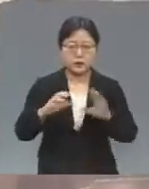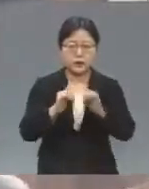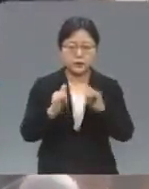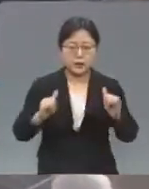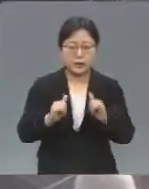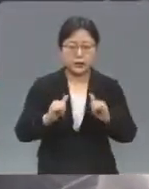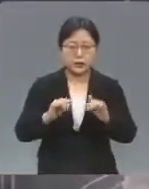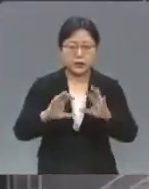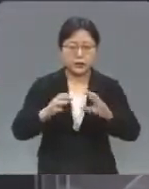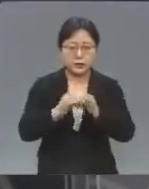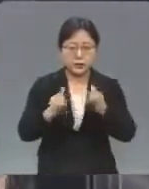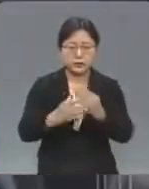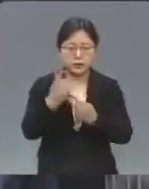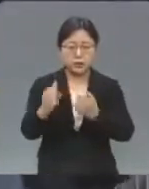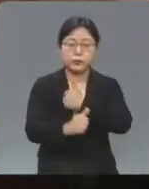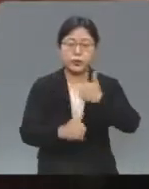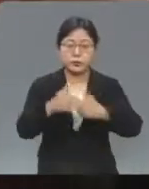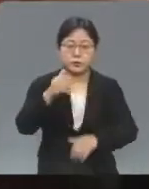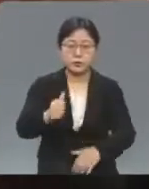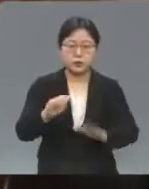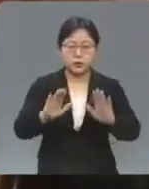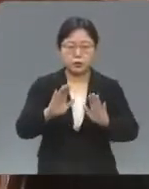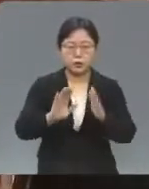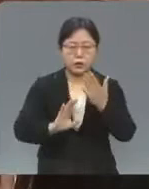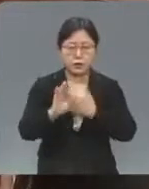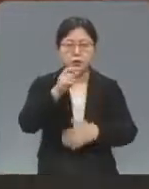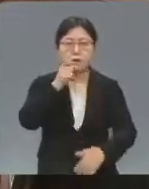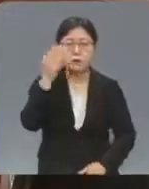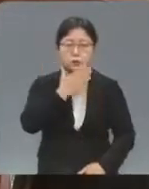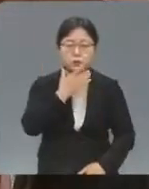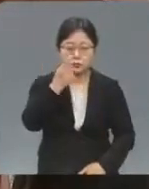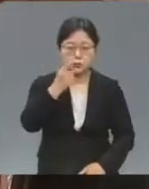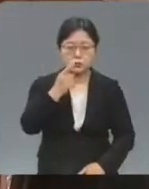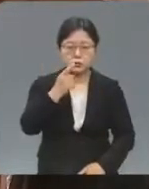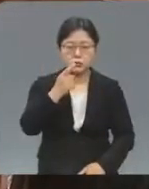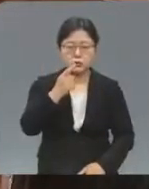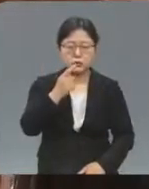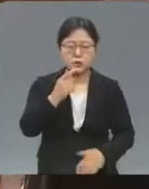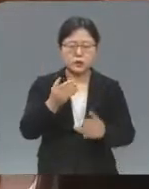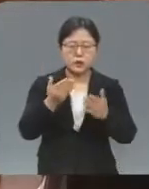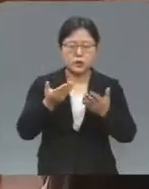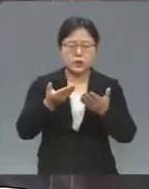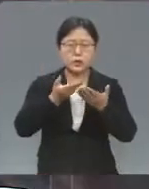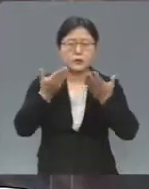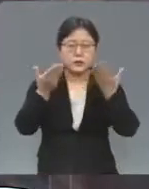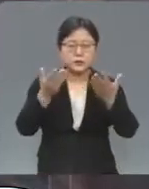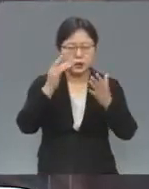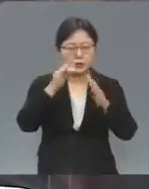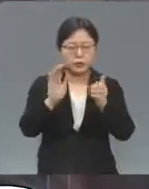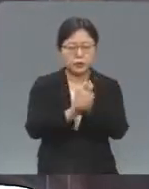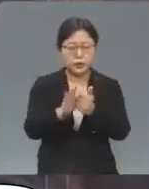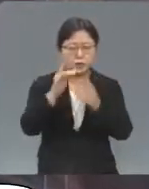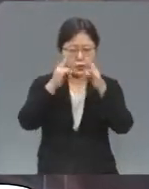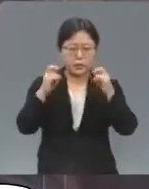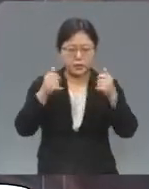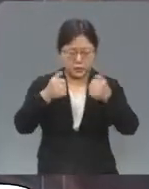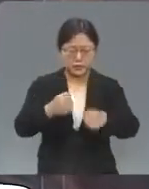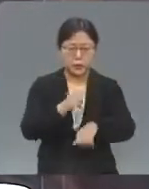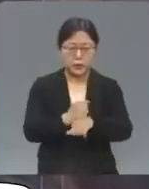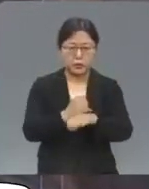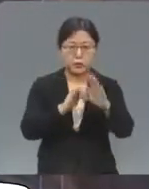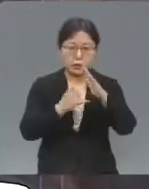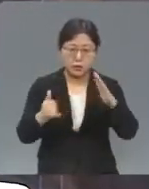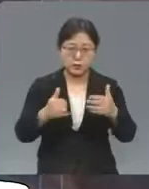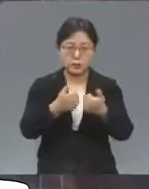국민대통합 위원장 등은 오늘 오전 여수와 순천의 있는 여순 사건 희생자 위령비 를 각각 참배하고 유족회